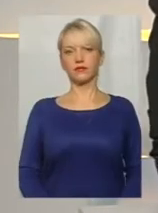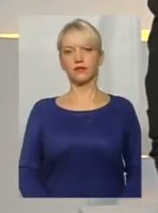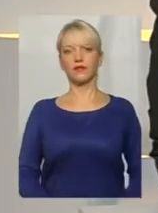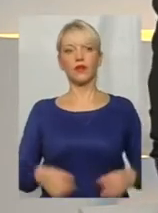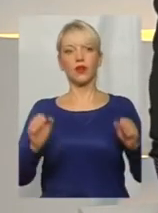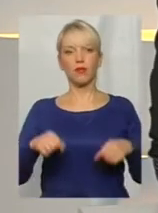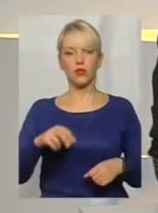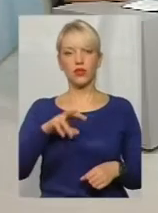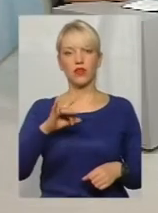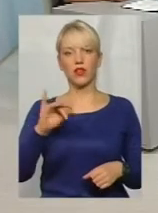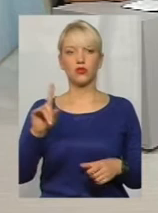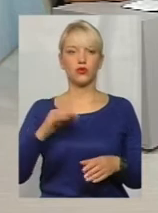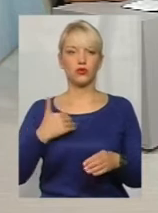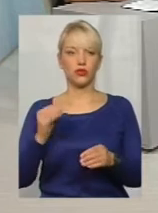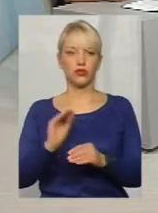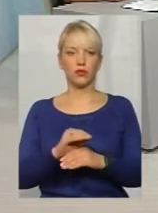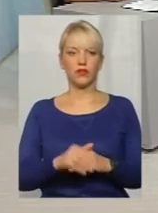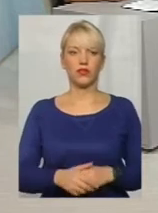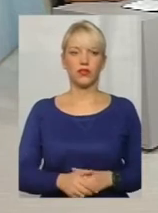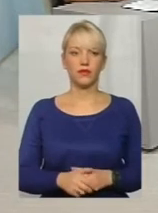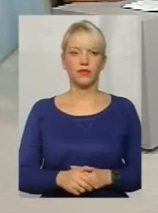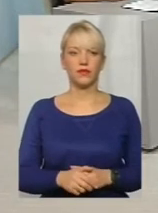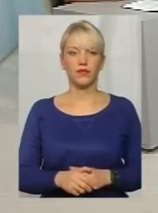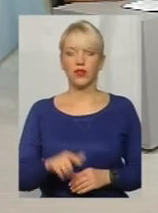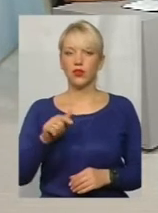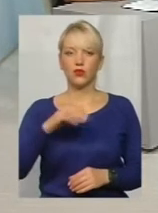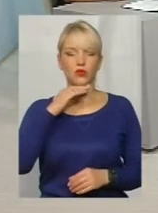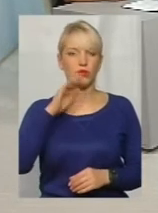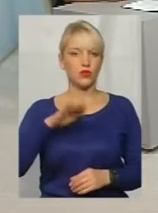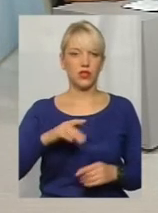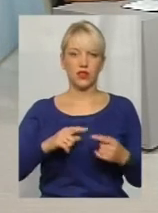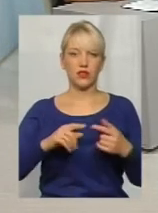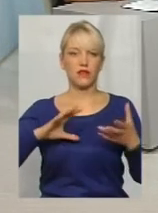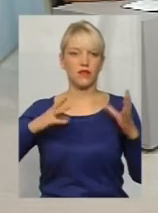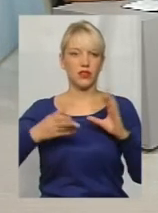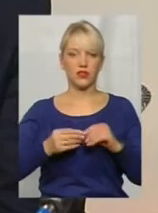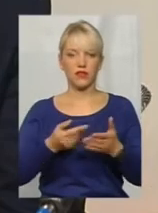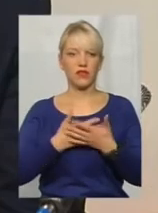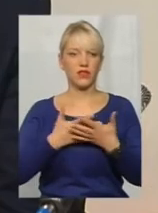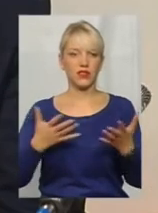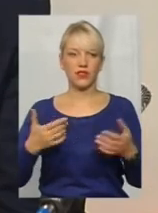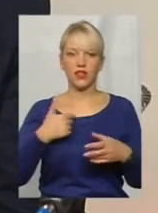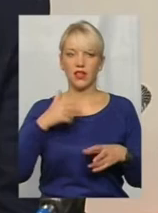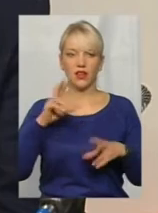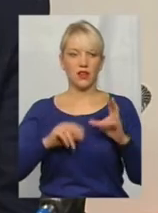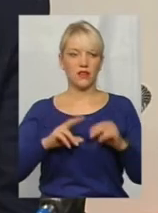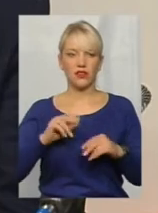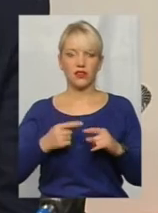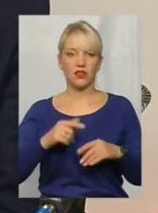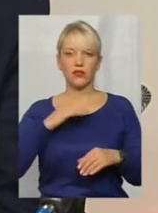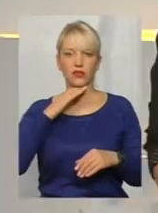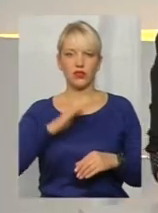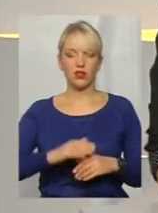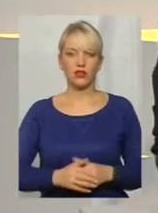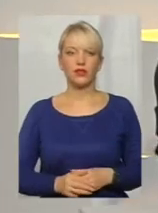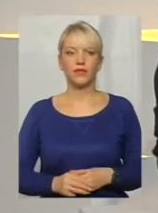Можливо, пані Лариса, ви щось доповните? Тут достатньо висновки висвітлені, я рахую, що достатньо. Скажіть, а хто